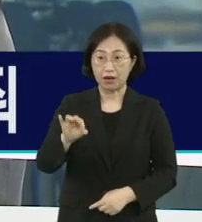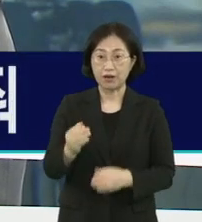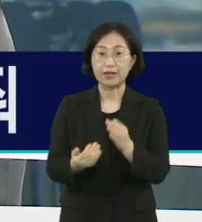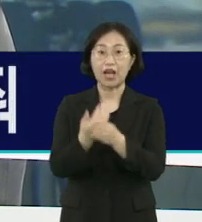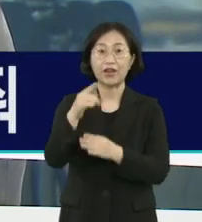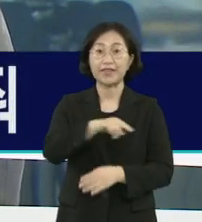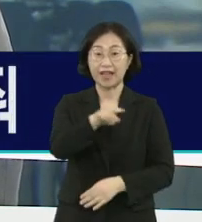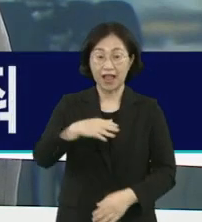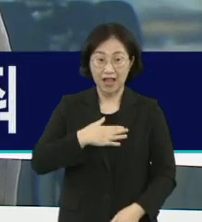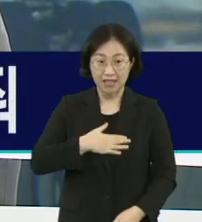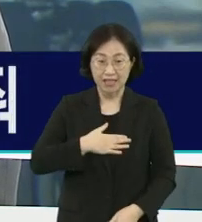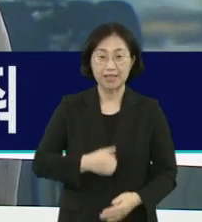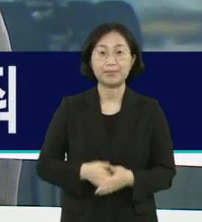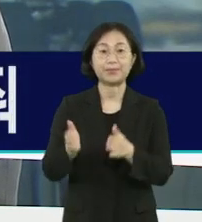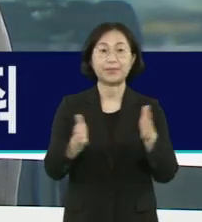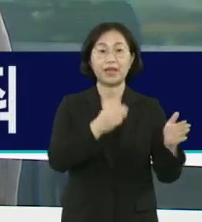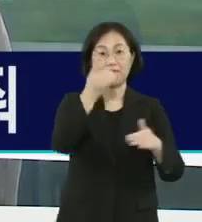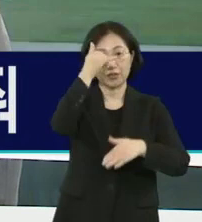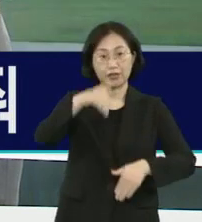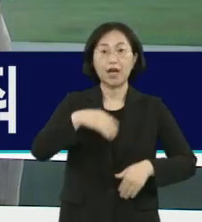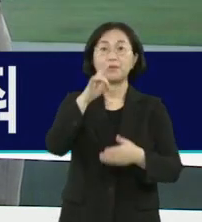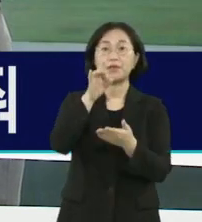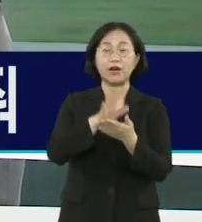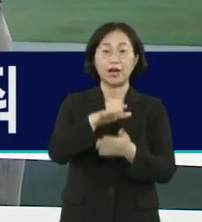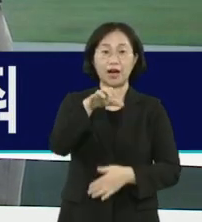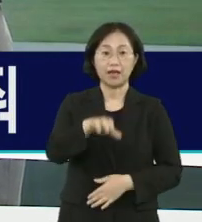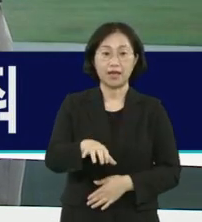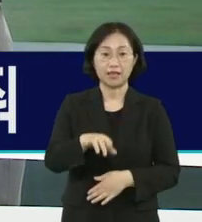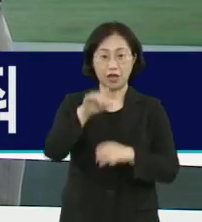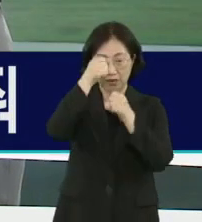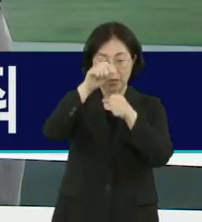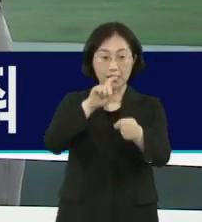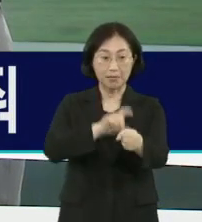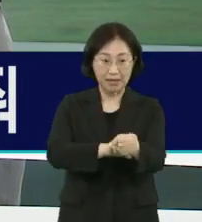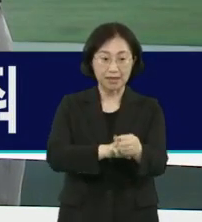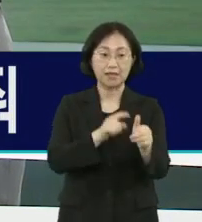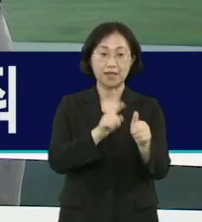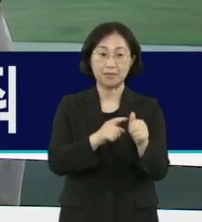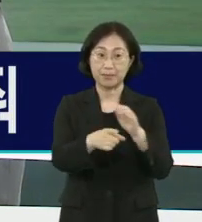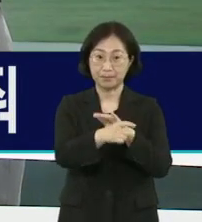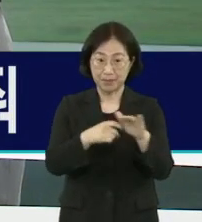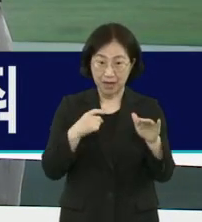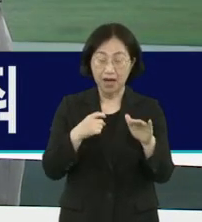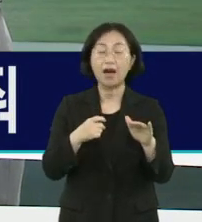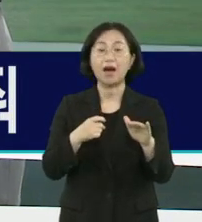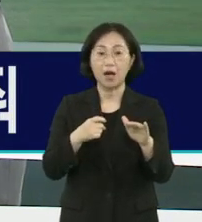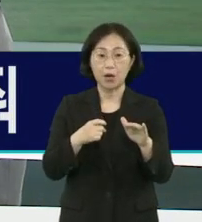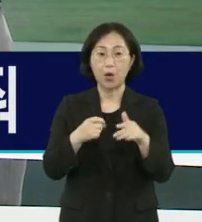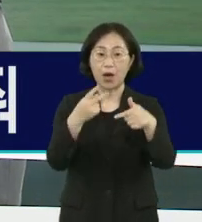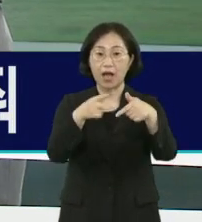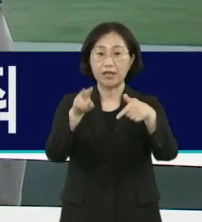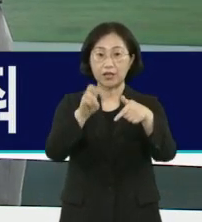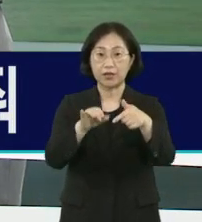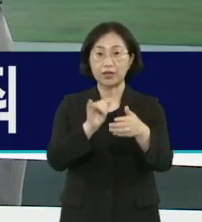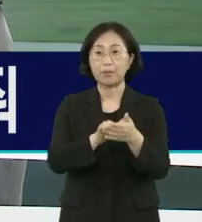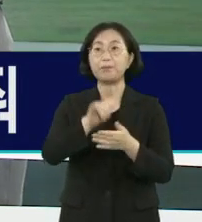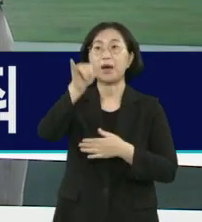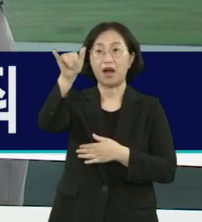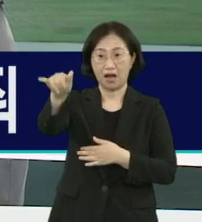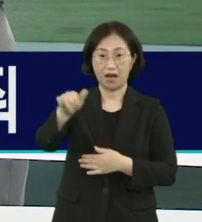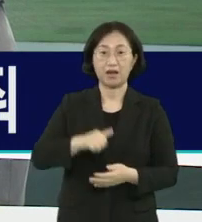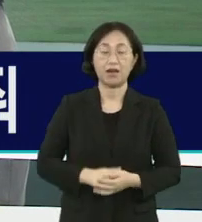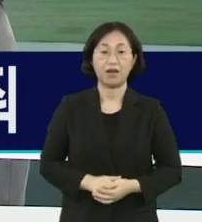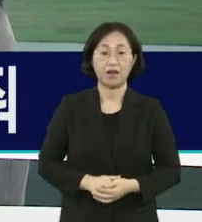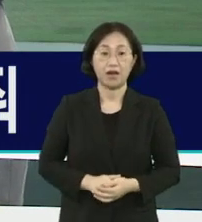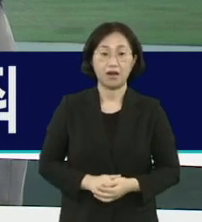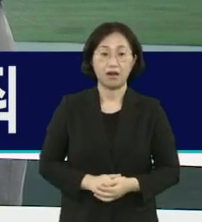논란으로 뜨겁습니다. 이런 가운데 충남 천안에서는 전자발찌를 찬 남성이 강도 행각을 벌이고 해외로 출국한 사실이